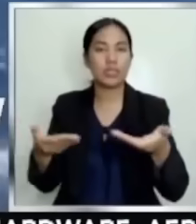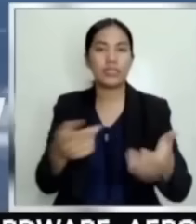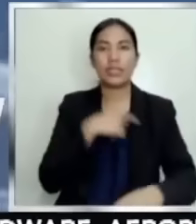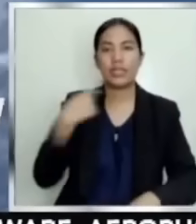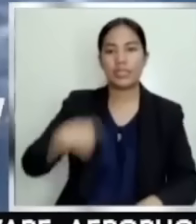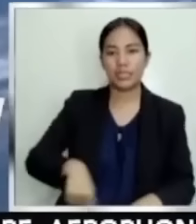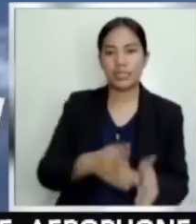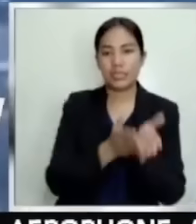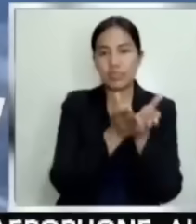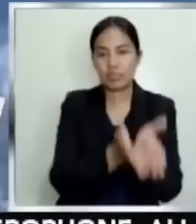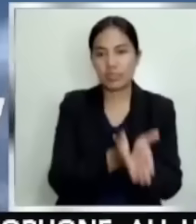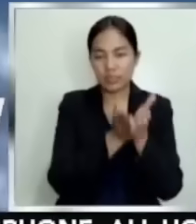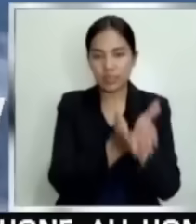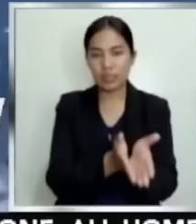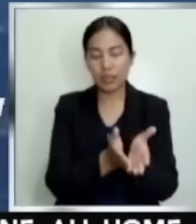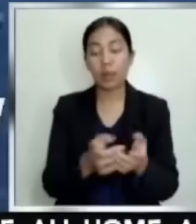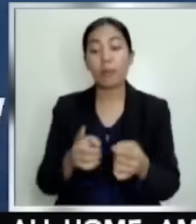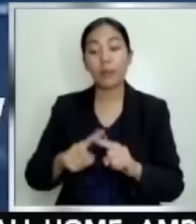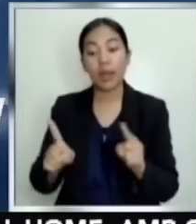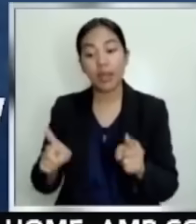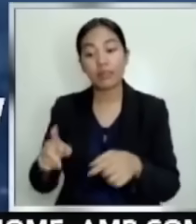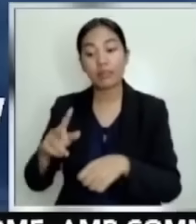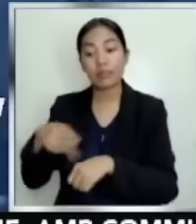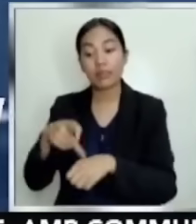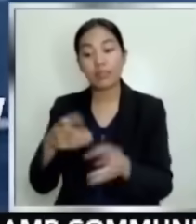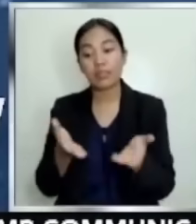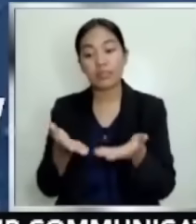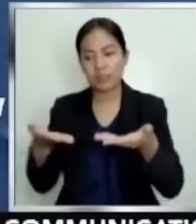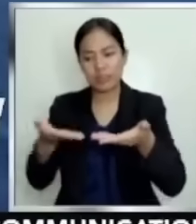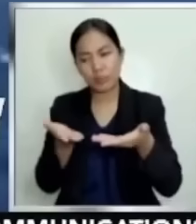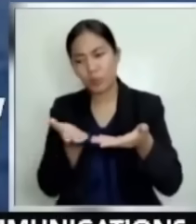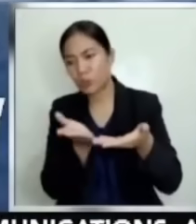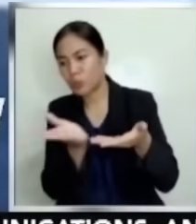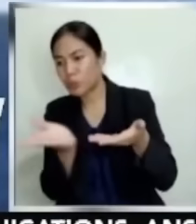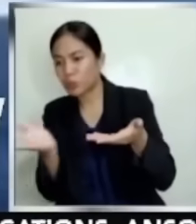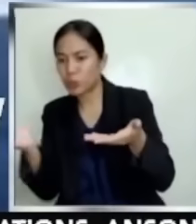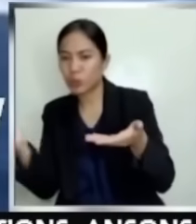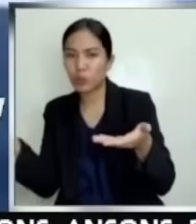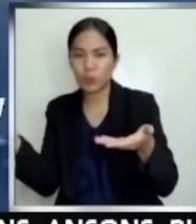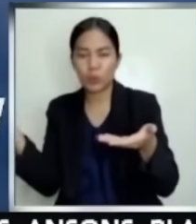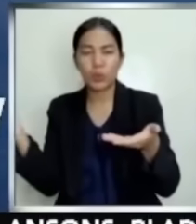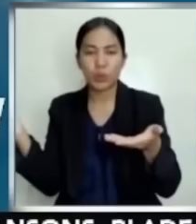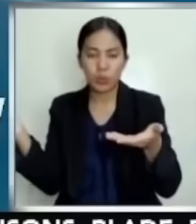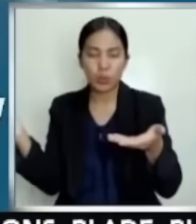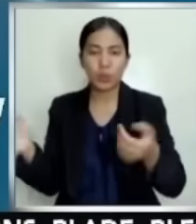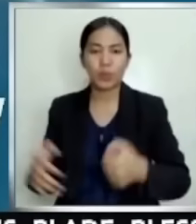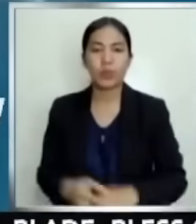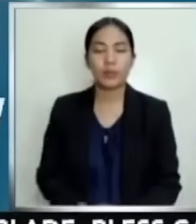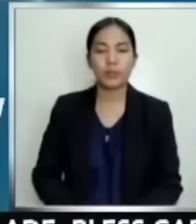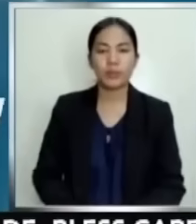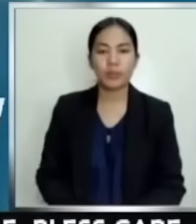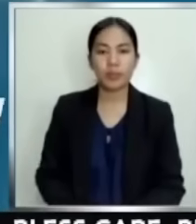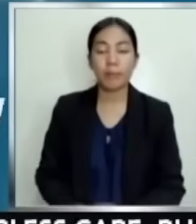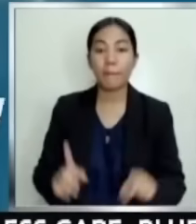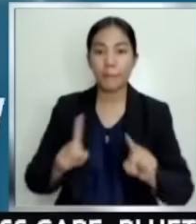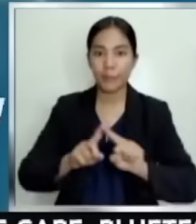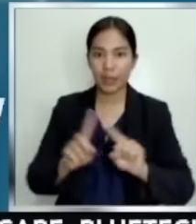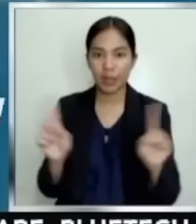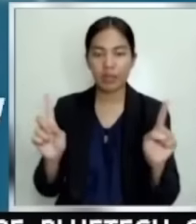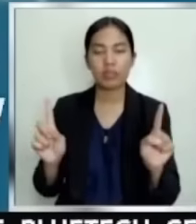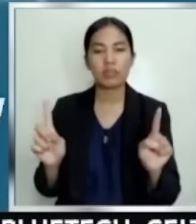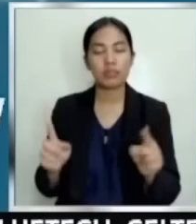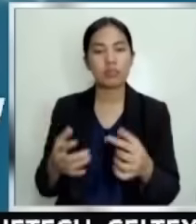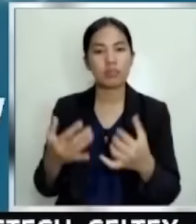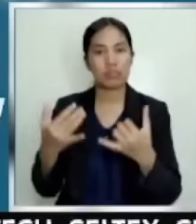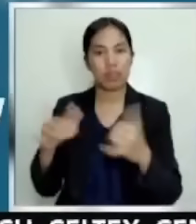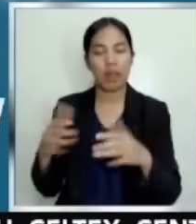Nakaiwas lang daw ang mga kapitan ng barko bago pa sila tamaan ng bakal na hal ng mga barko ng China. Pero hindi raw sila nakaligtas sa pagwa-water